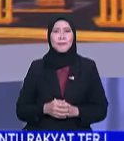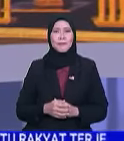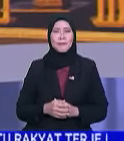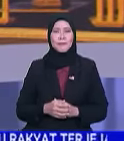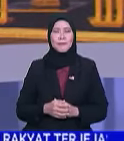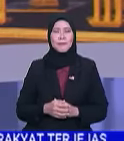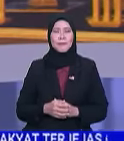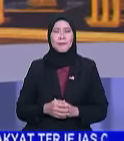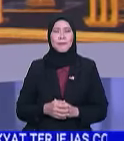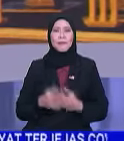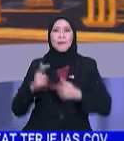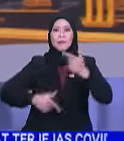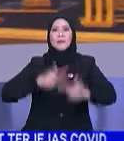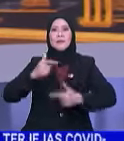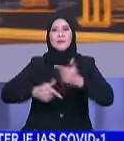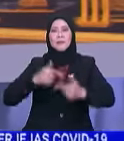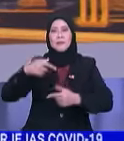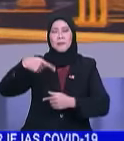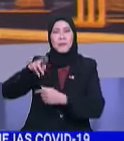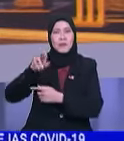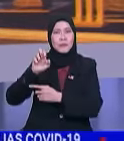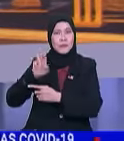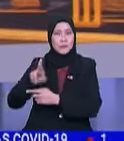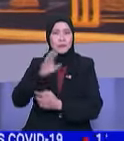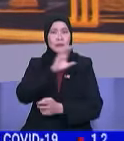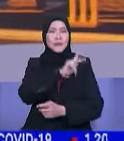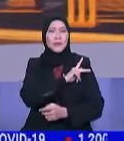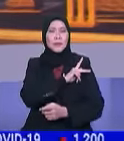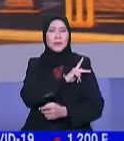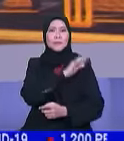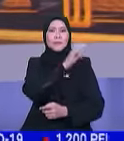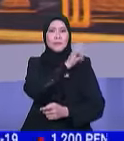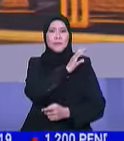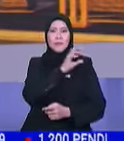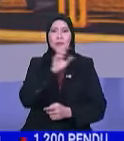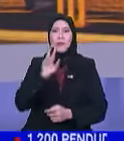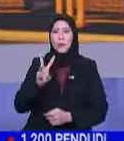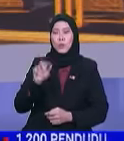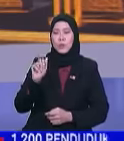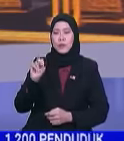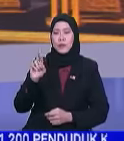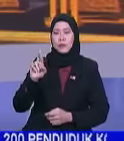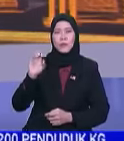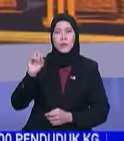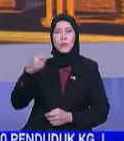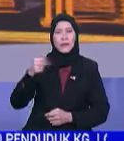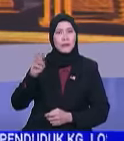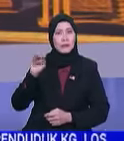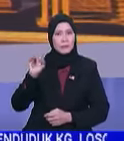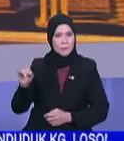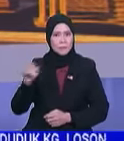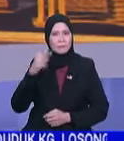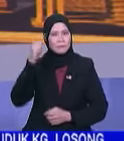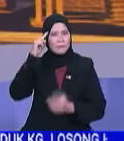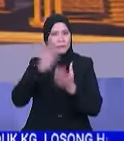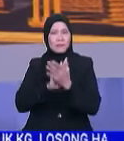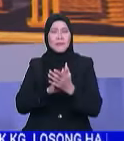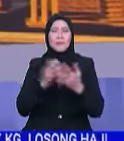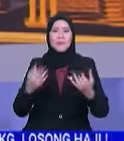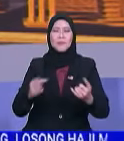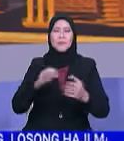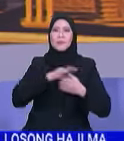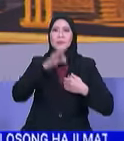Baik ke perkembangan Liga Premier. Ketua Jurulatih PDRM FC Wan Rohaimi Wan Ismail yakin momentum kemenangan dan